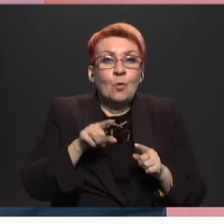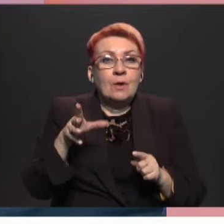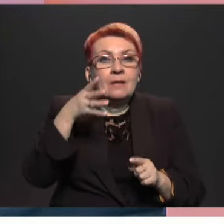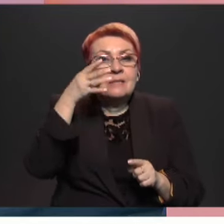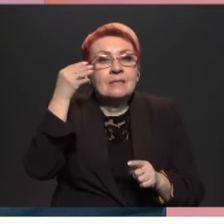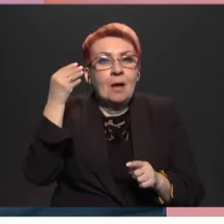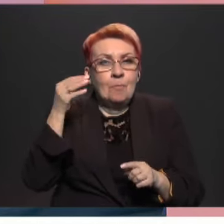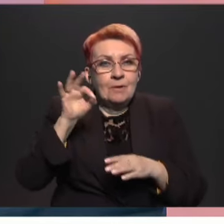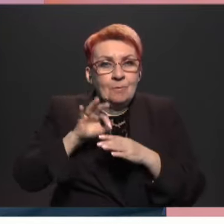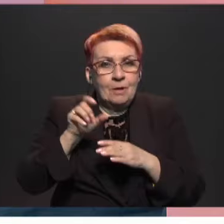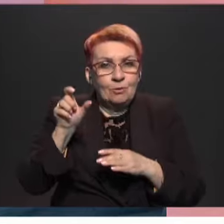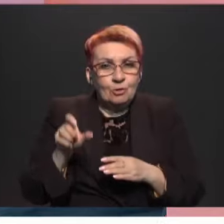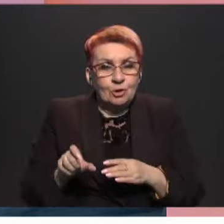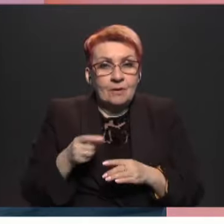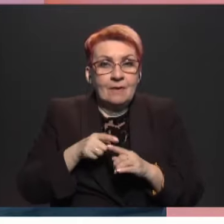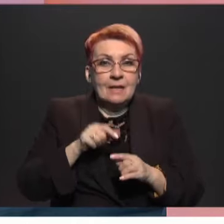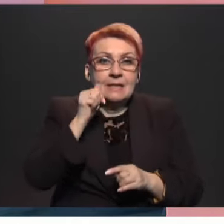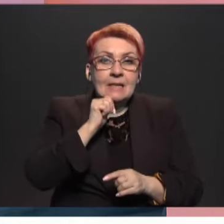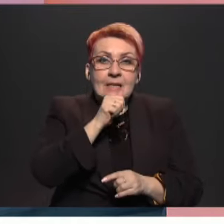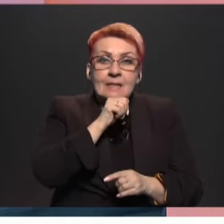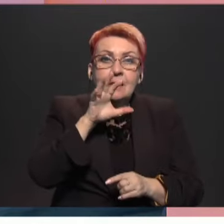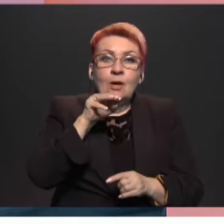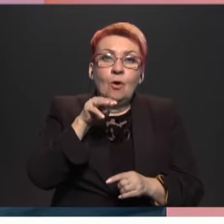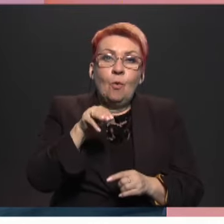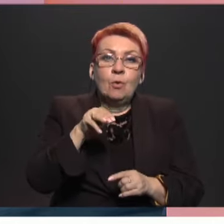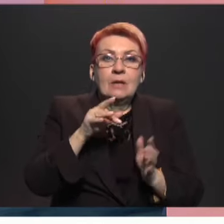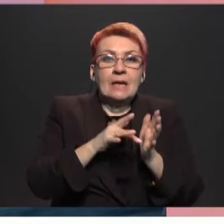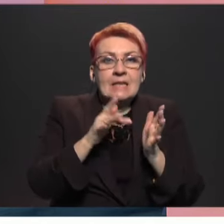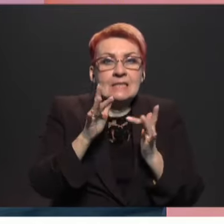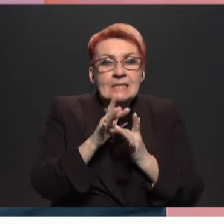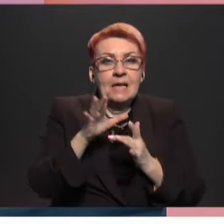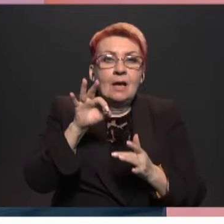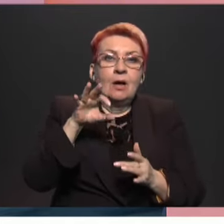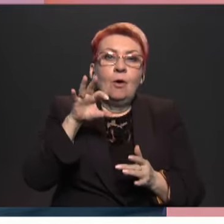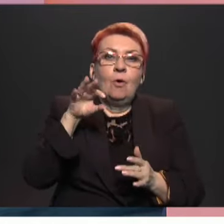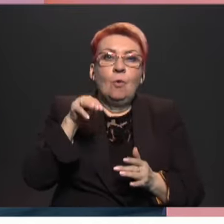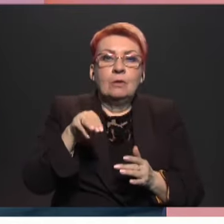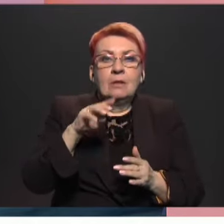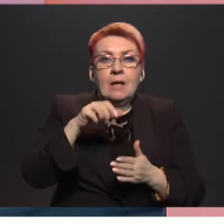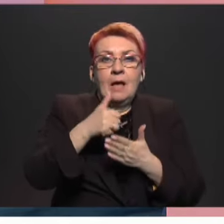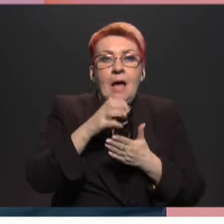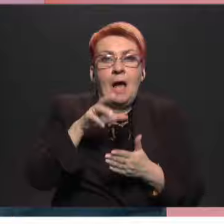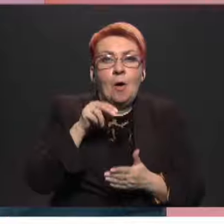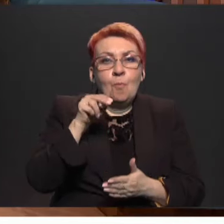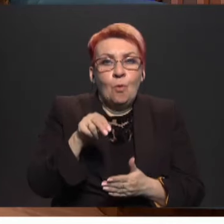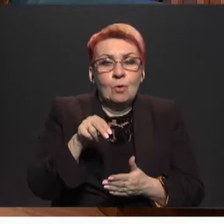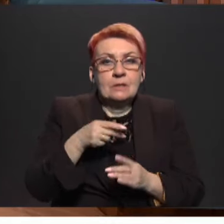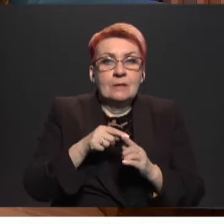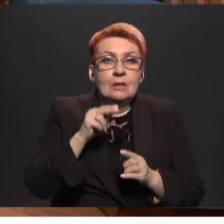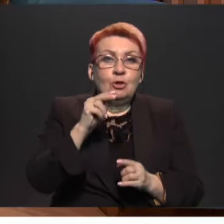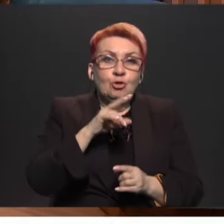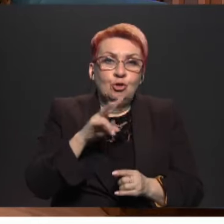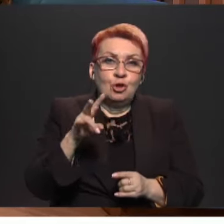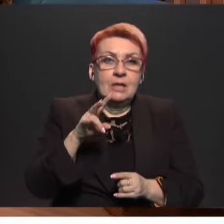это священнодействие, таинство, которое от Христа, от апостолов идет, было оформлено в виде такого большого многообразного чина